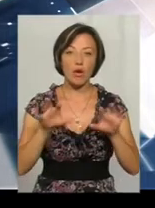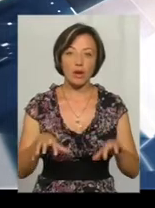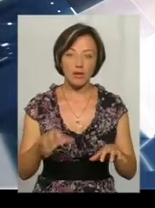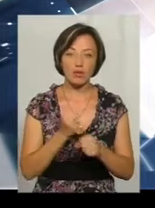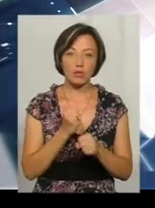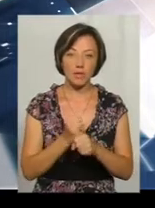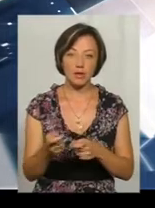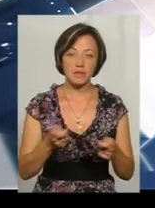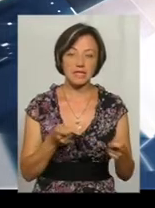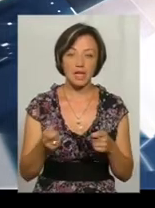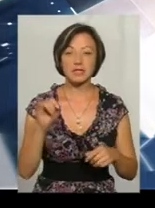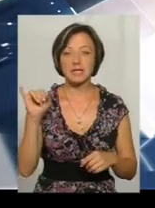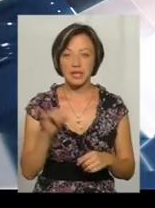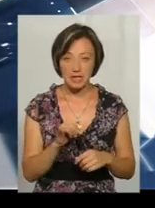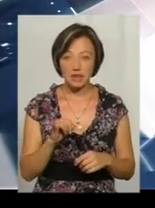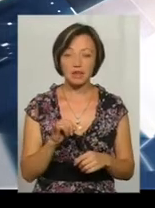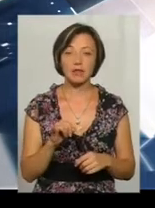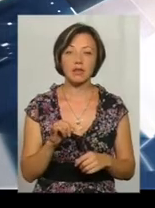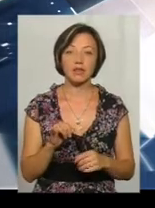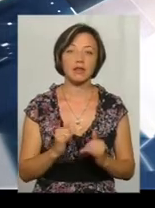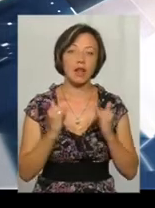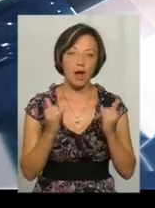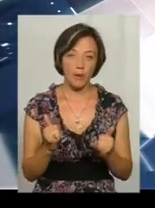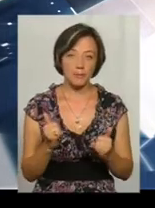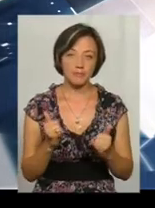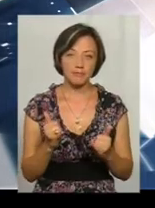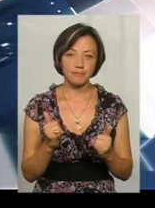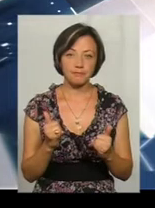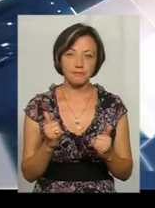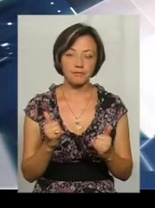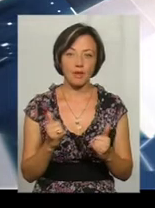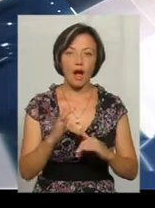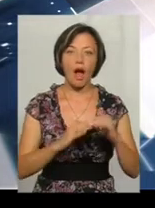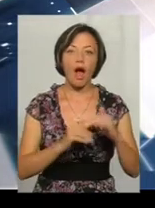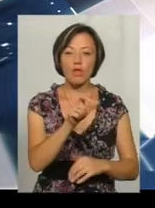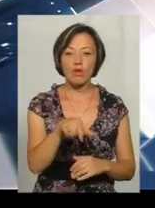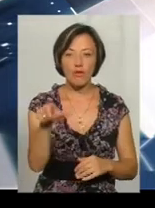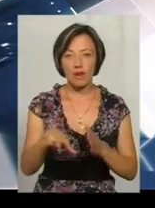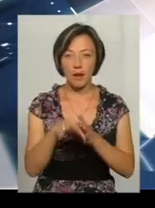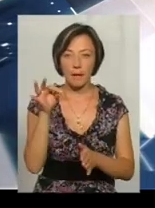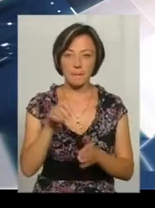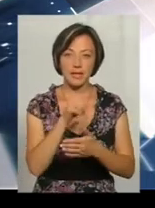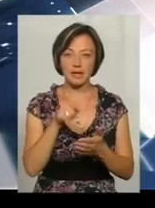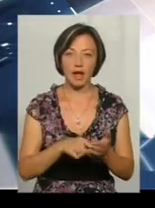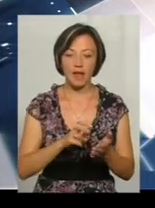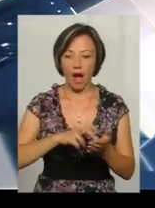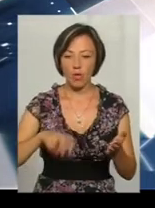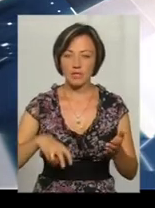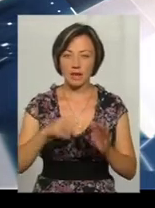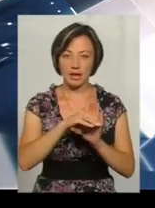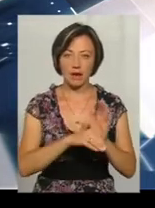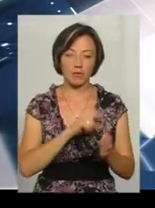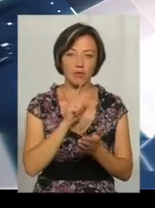державних адміністрацій, і в тому числі і для кадрових питань. Тобто аутсайдери різних рейтингів, вони